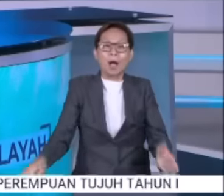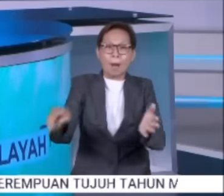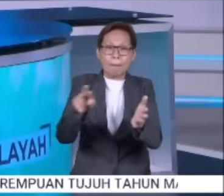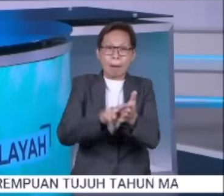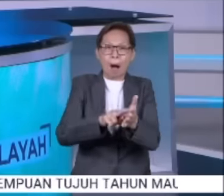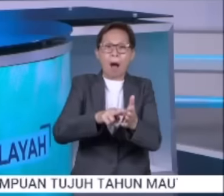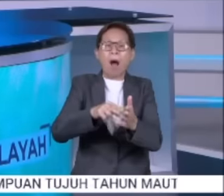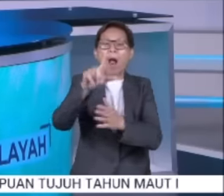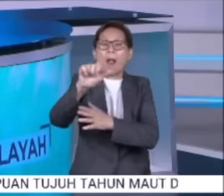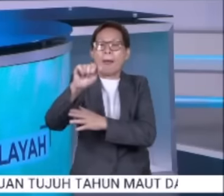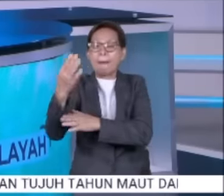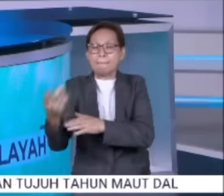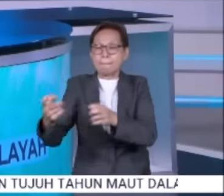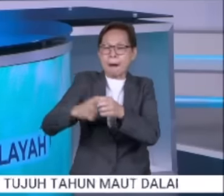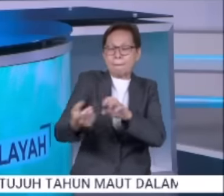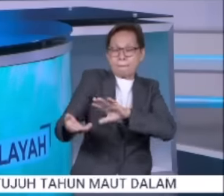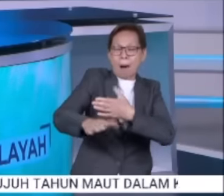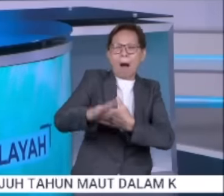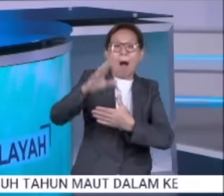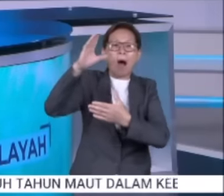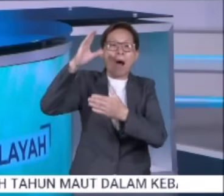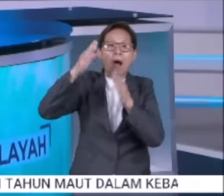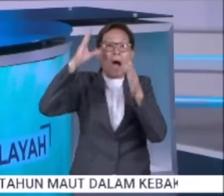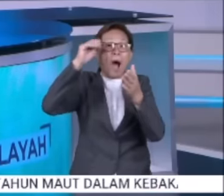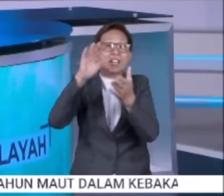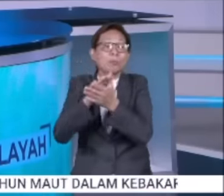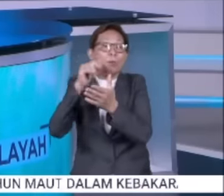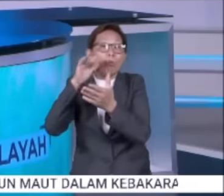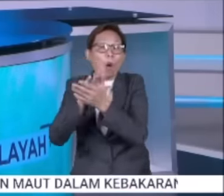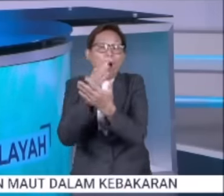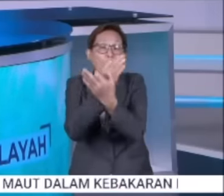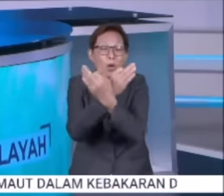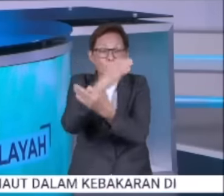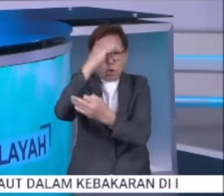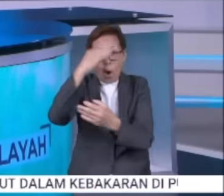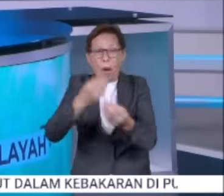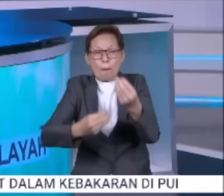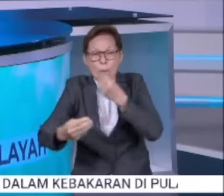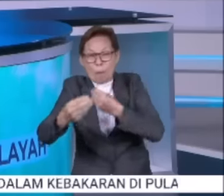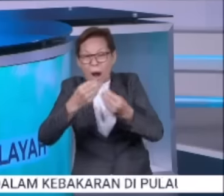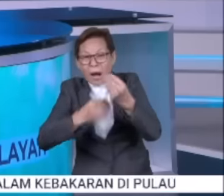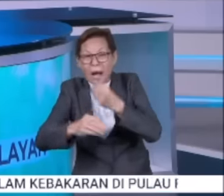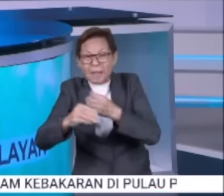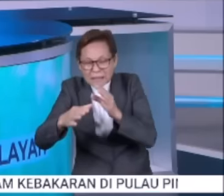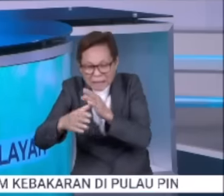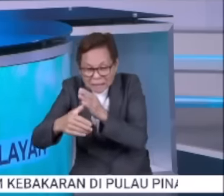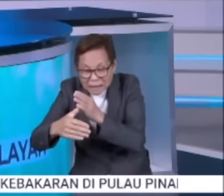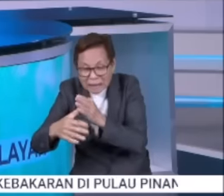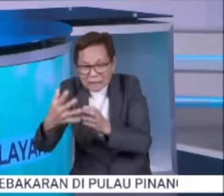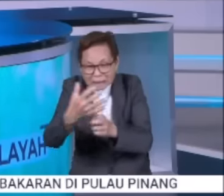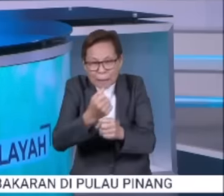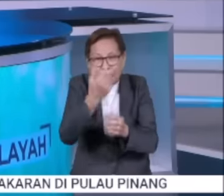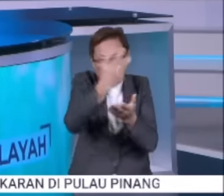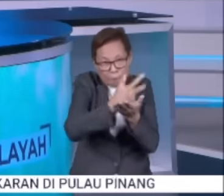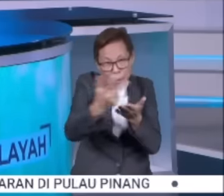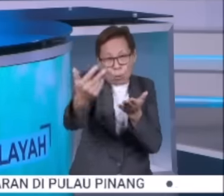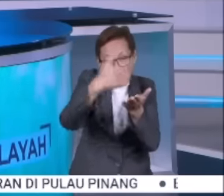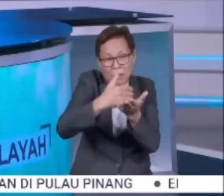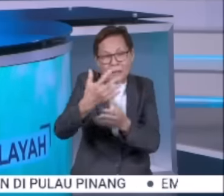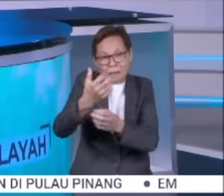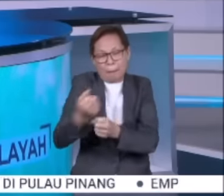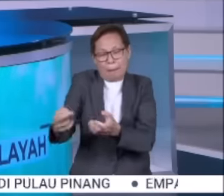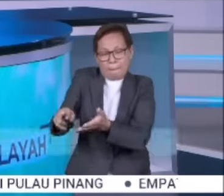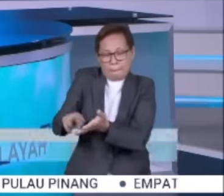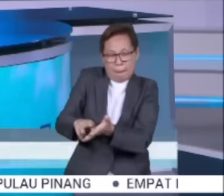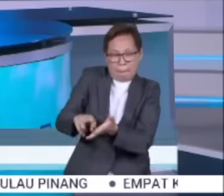Laporan makmal berhubung kes kematian pasangan warga emas di Keluang Johor yang memakan ikan buntal dijangka diperoleh 3 minggu lagi. Setakat